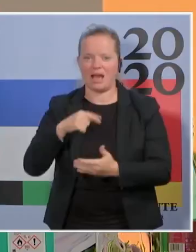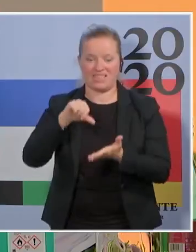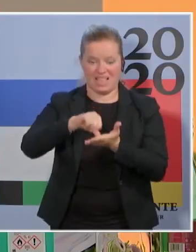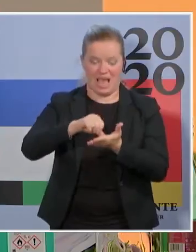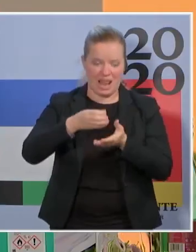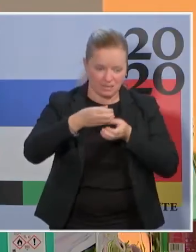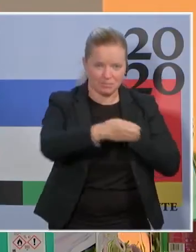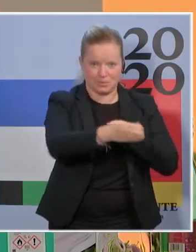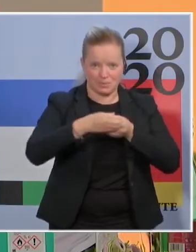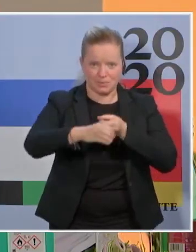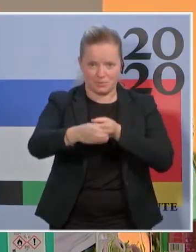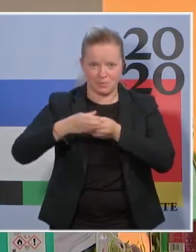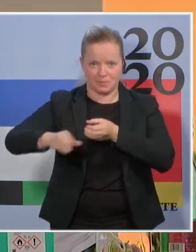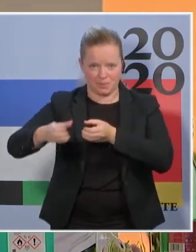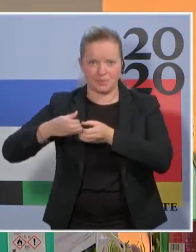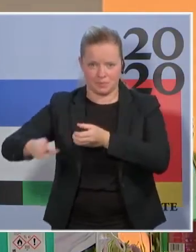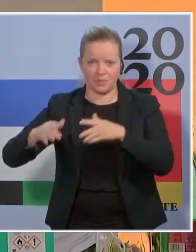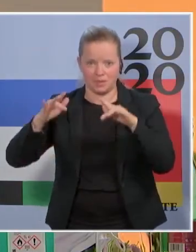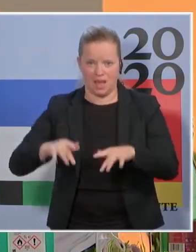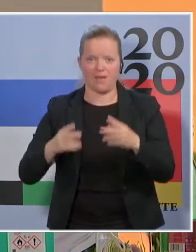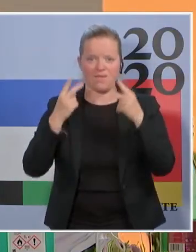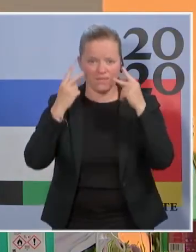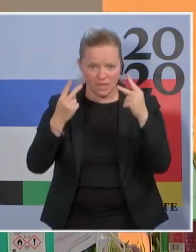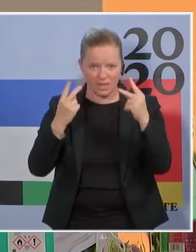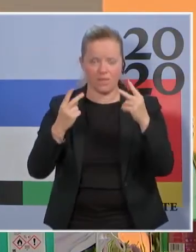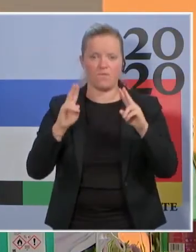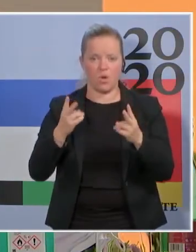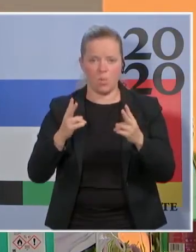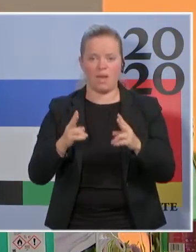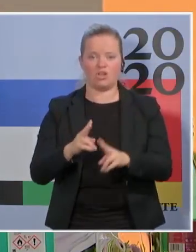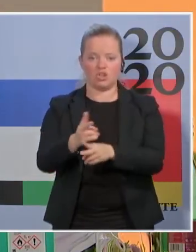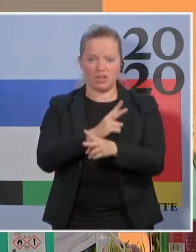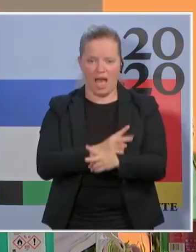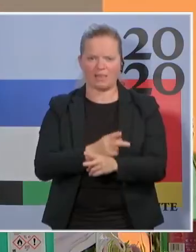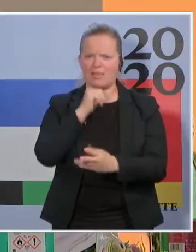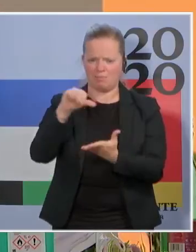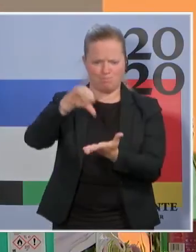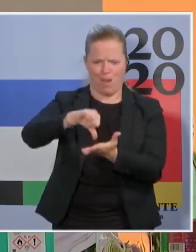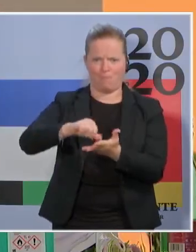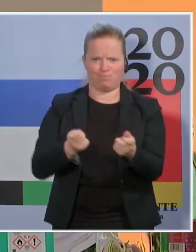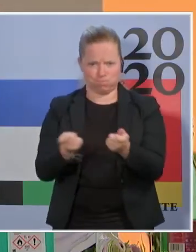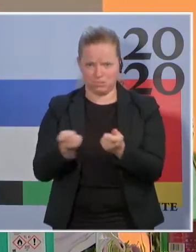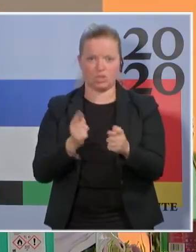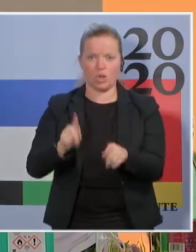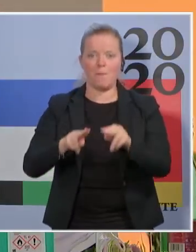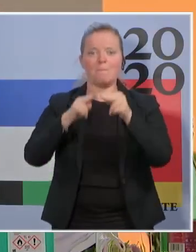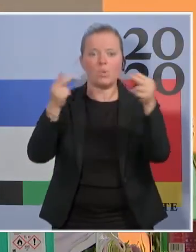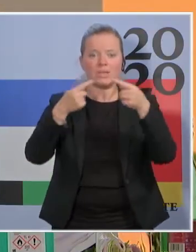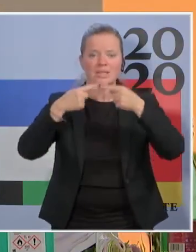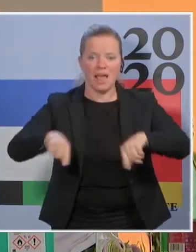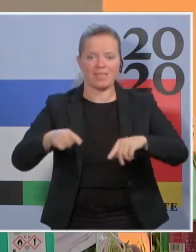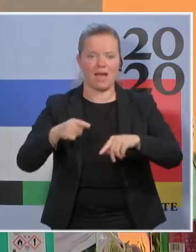die der Tatsache entspricht, dass der Staat aus Bundesländern, aus autonomen Bundesländern